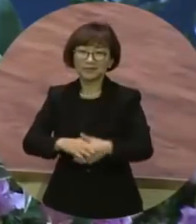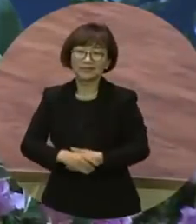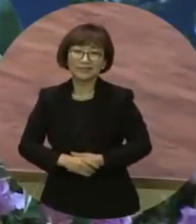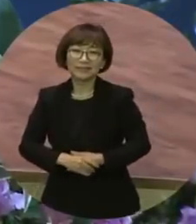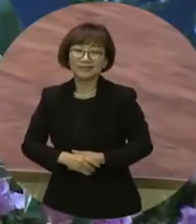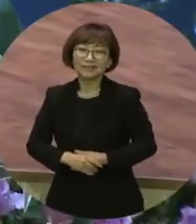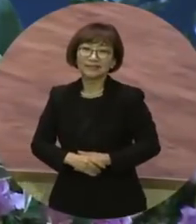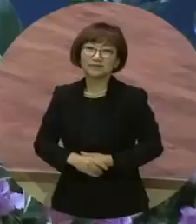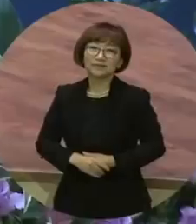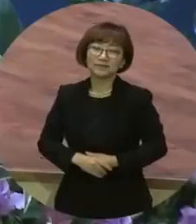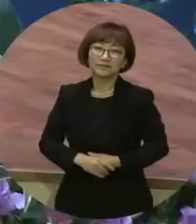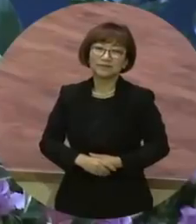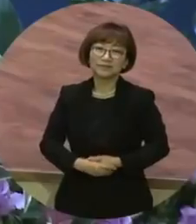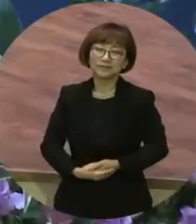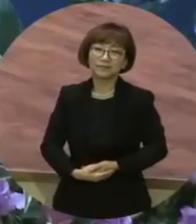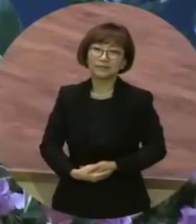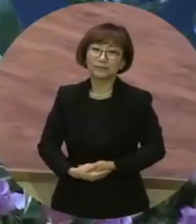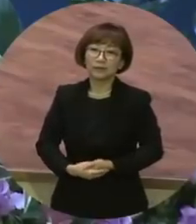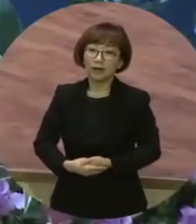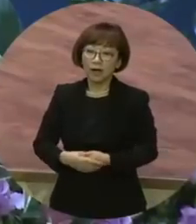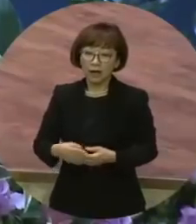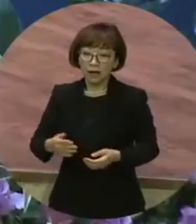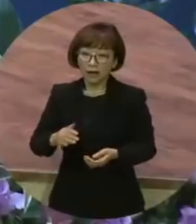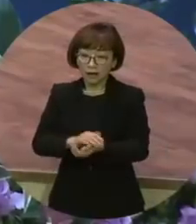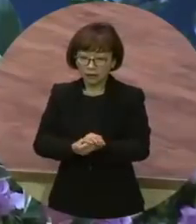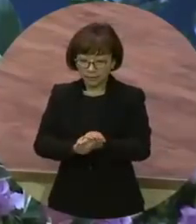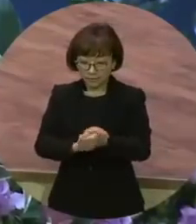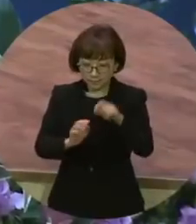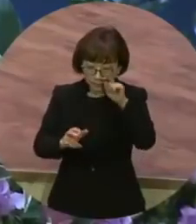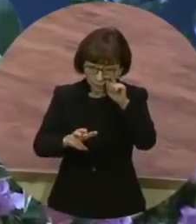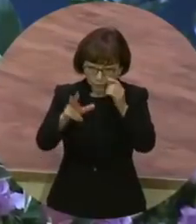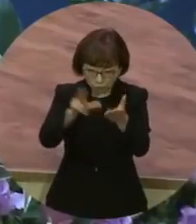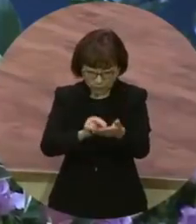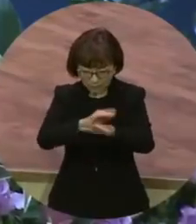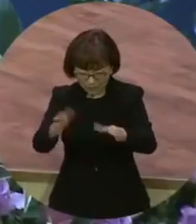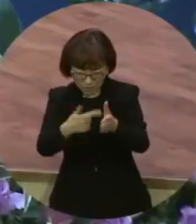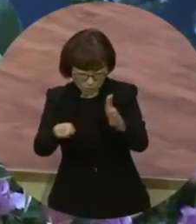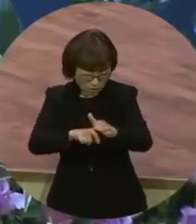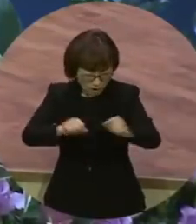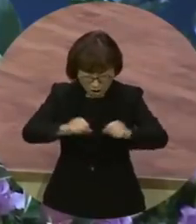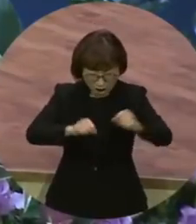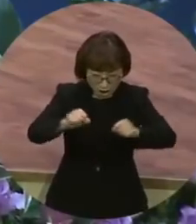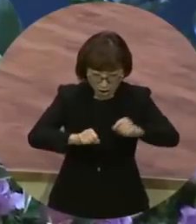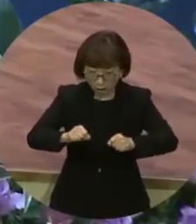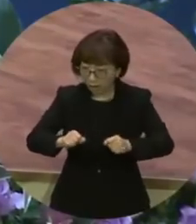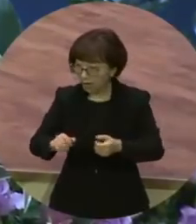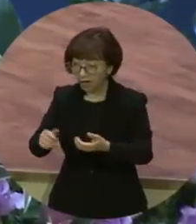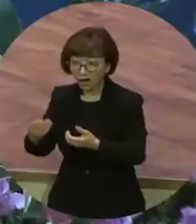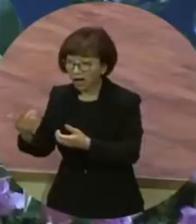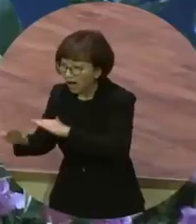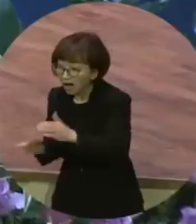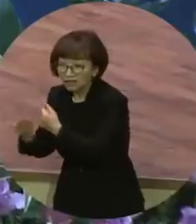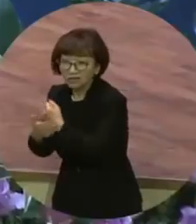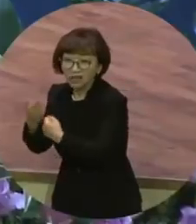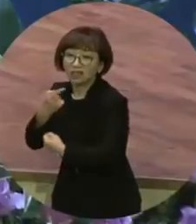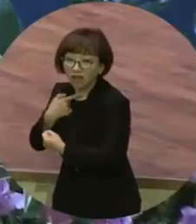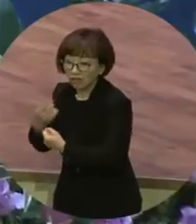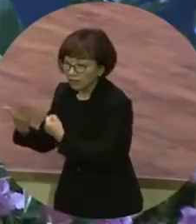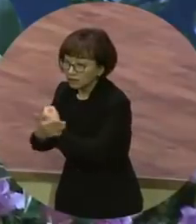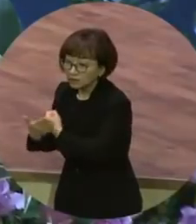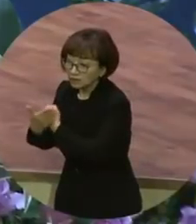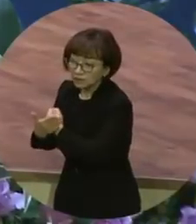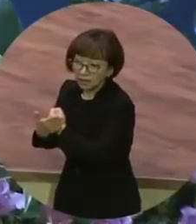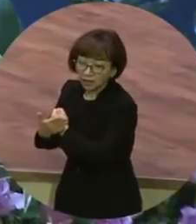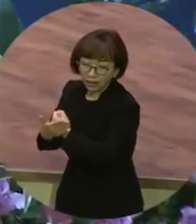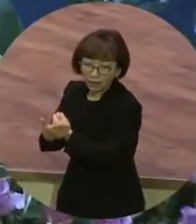그러는 중에 내가 받은 은혜가 다 흘려 넘쳐 흘려 다른 데로 가버리죠. 바울은 눈을 뜨면 말씀을